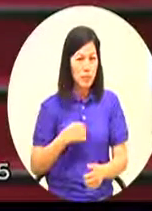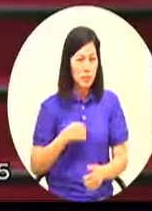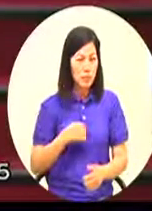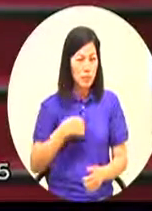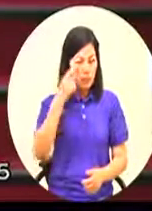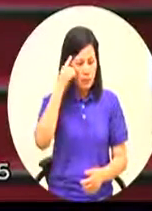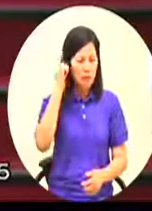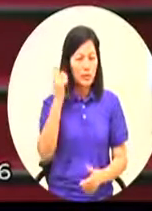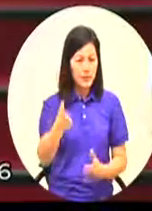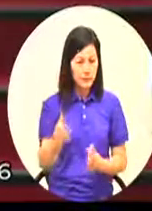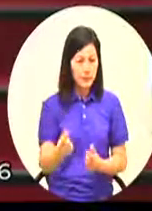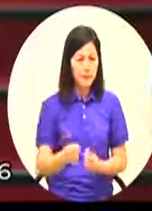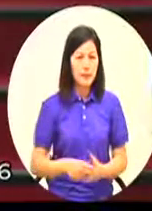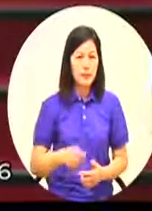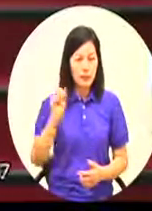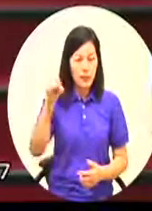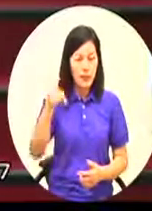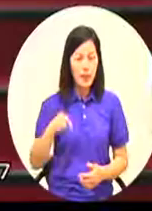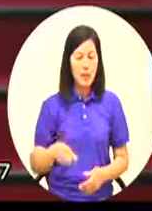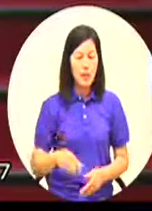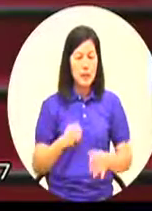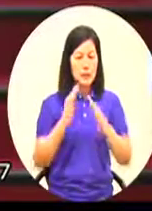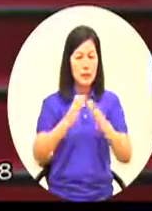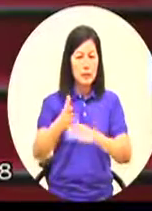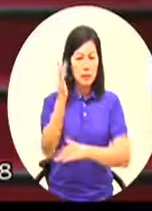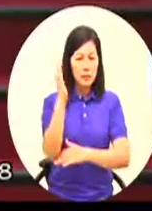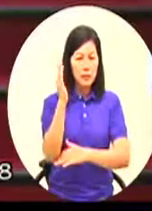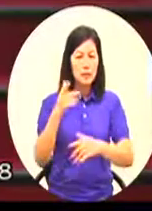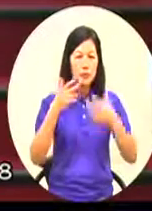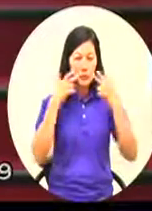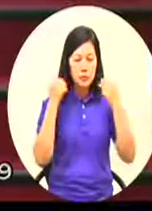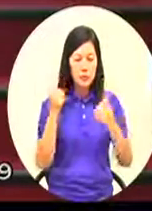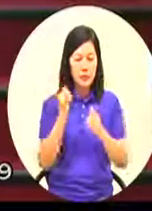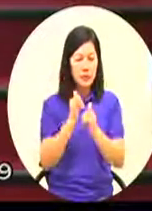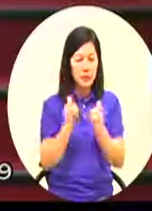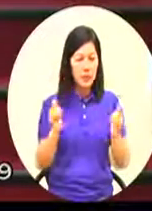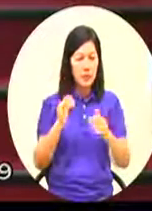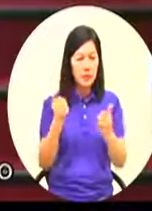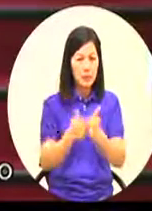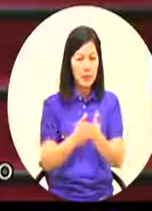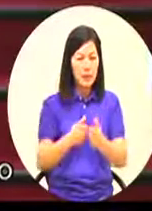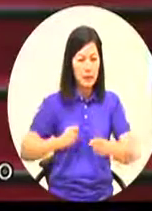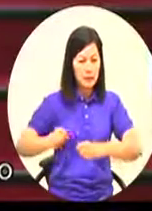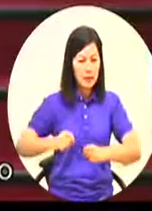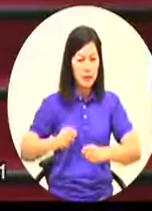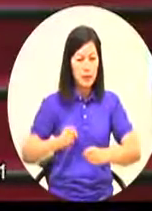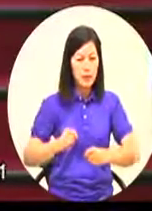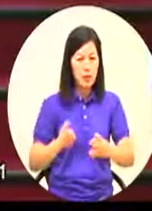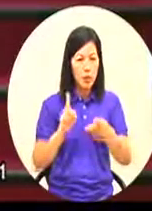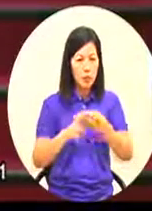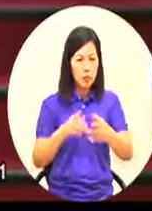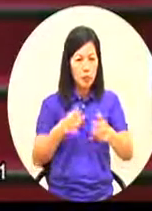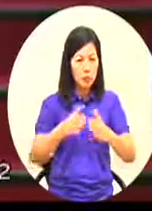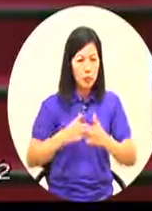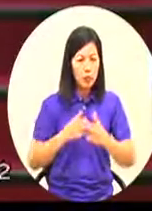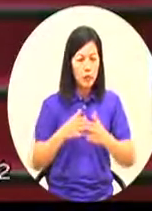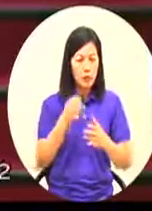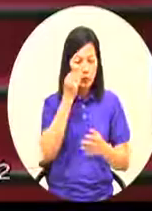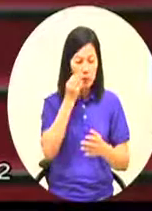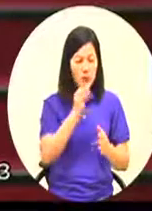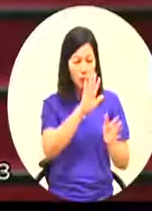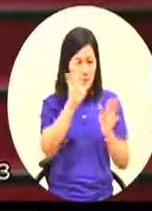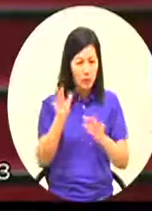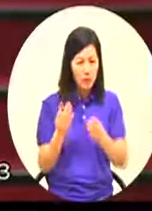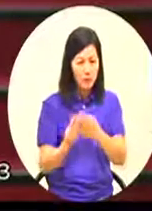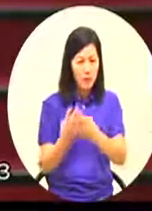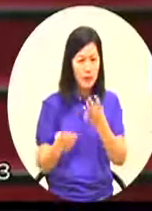同我们市政府园民会这样的一个规划了哈，就是将最主要的产业观光的这个点、这